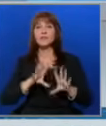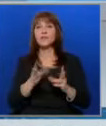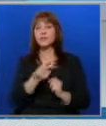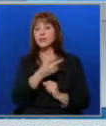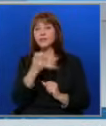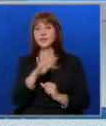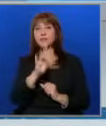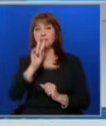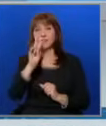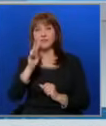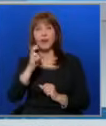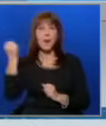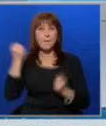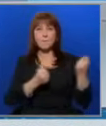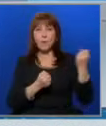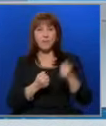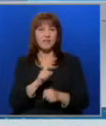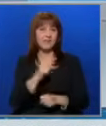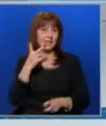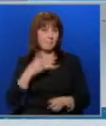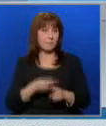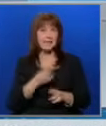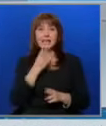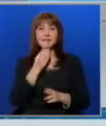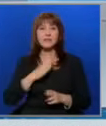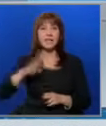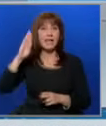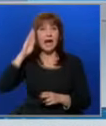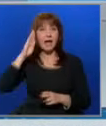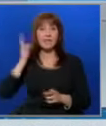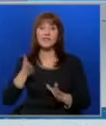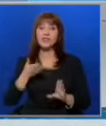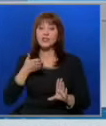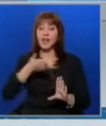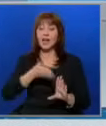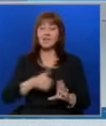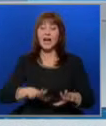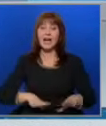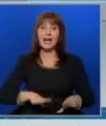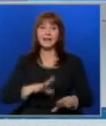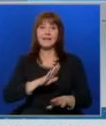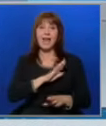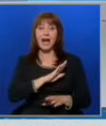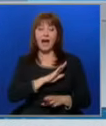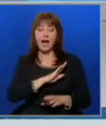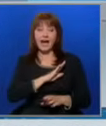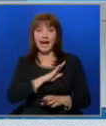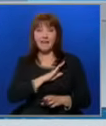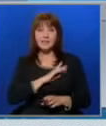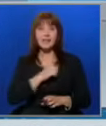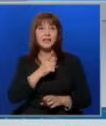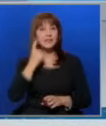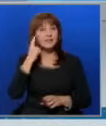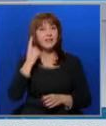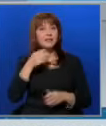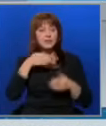заложници. Бомбардировките не секват, а израелската армия вече е в град Газа, в северната част на ивицата, където се смята, че се укрива